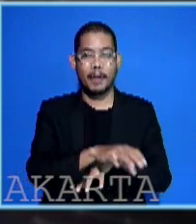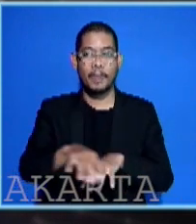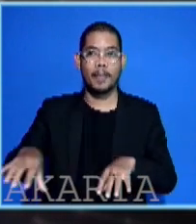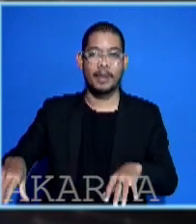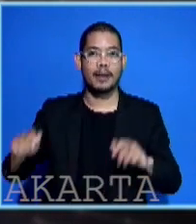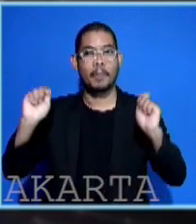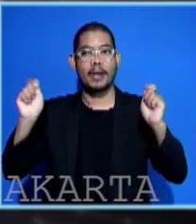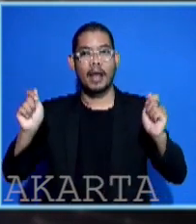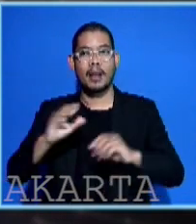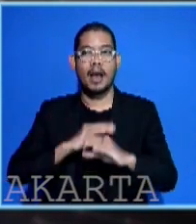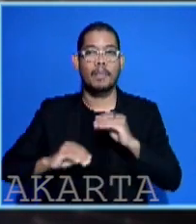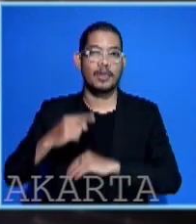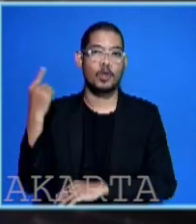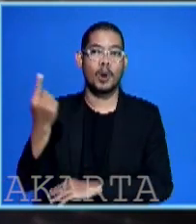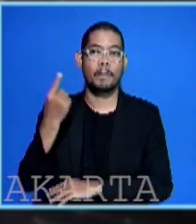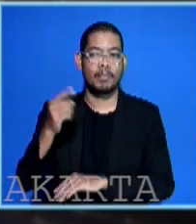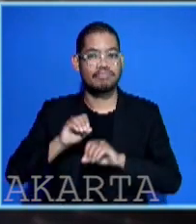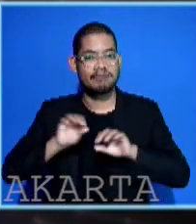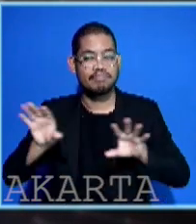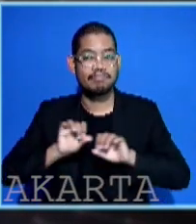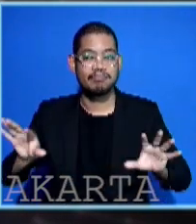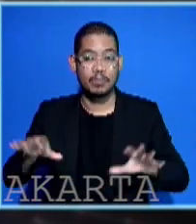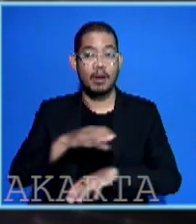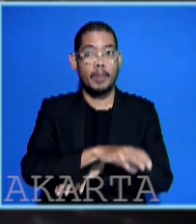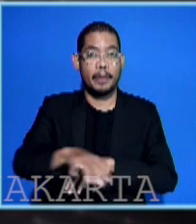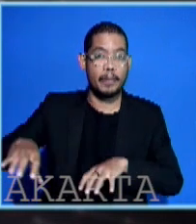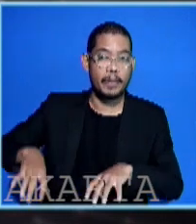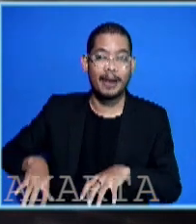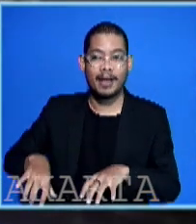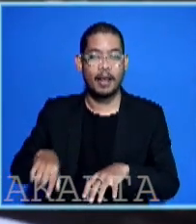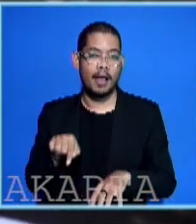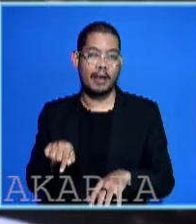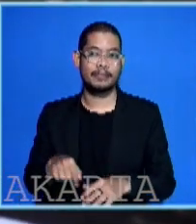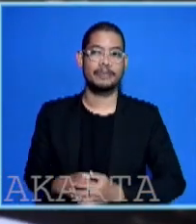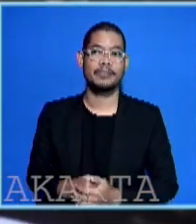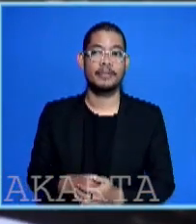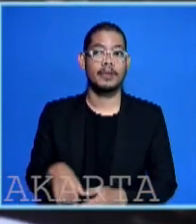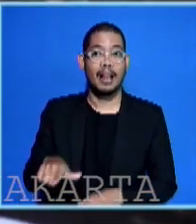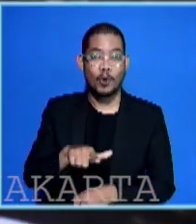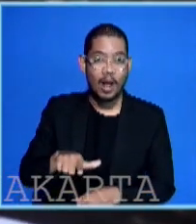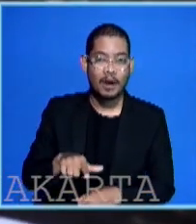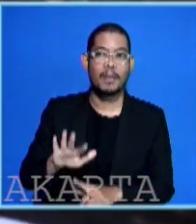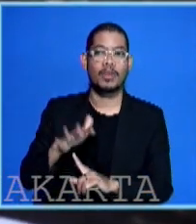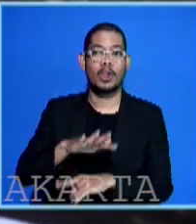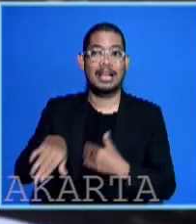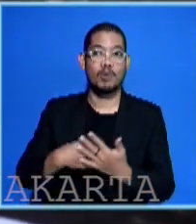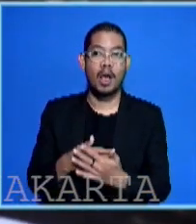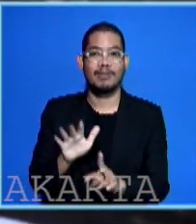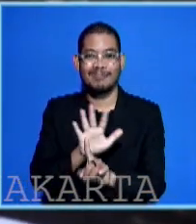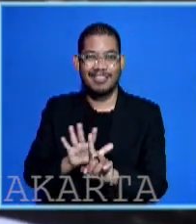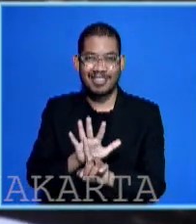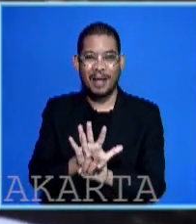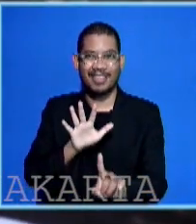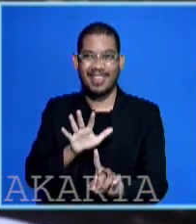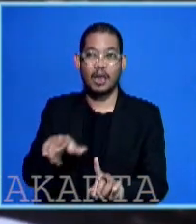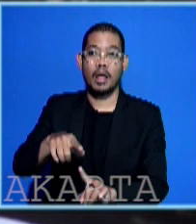metode rapat umum tersebar di sejumlah wilayah kapanewon di Bantul dihimbau semua partai politik peserta pemilu mengikuti